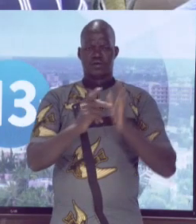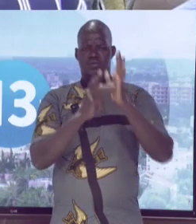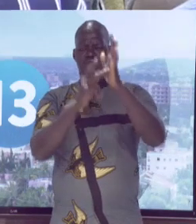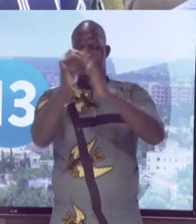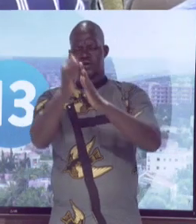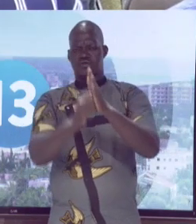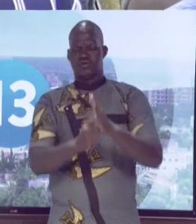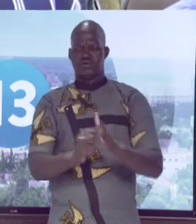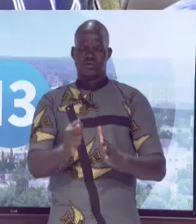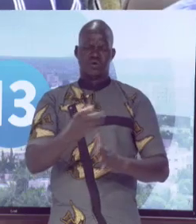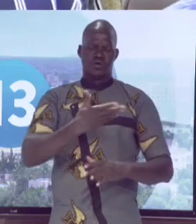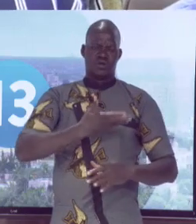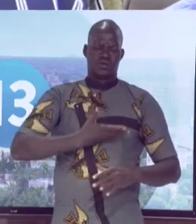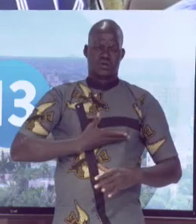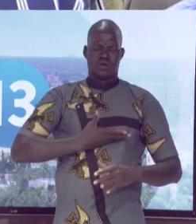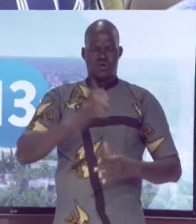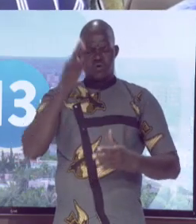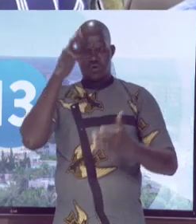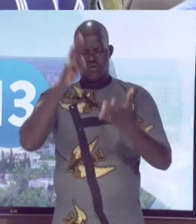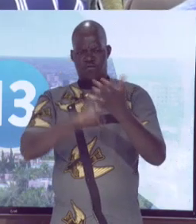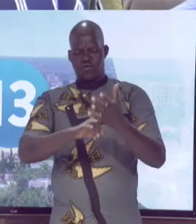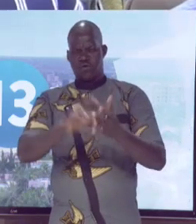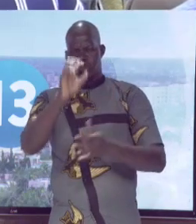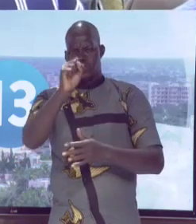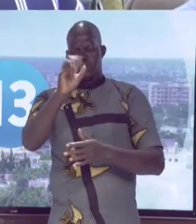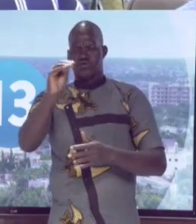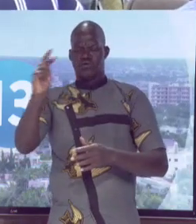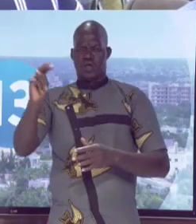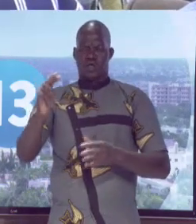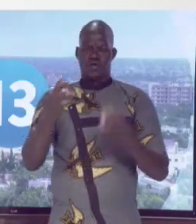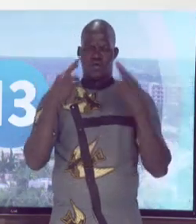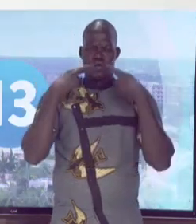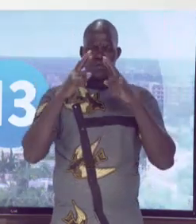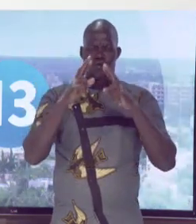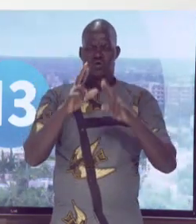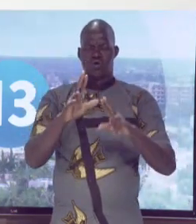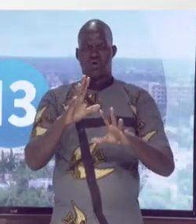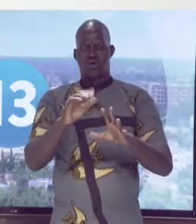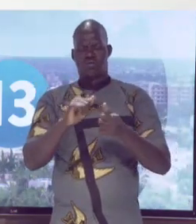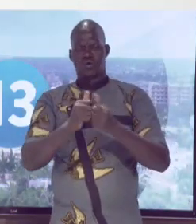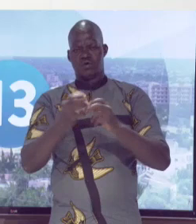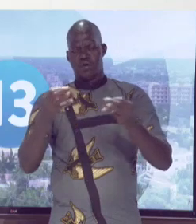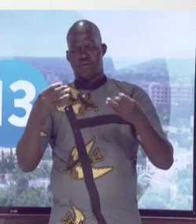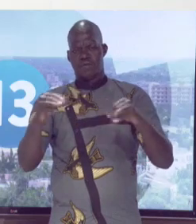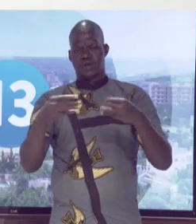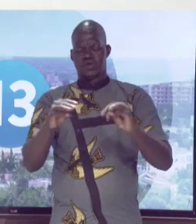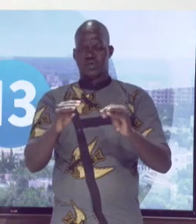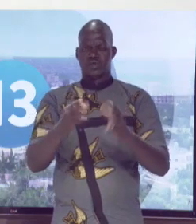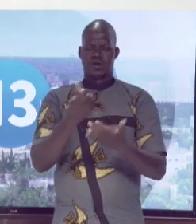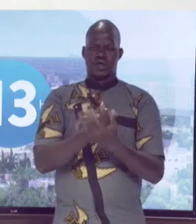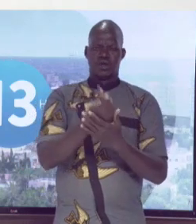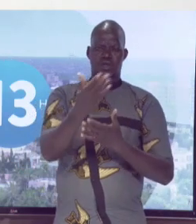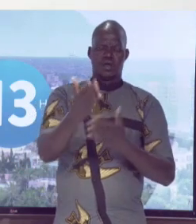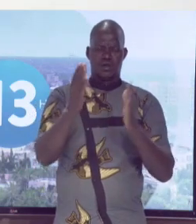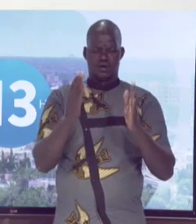de la charte graphique révisée, la SONAR entend répondre aux impératifs du marché et de la clientèle.